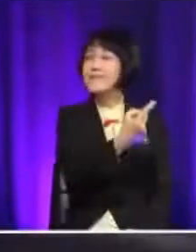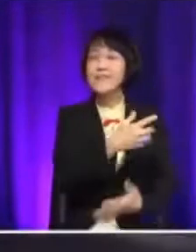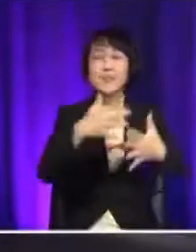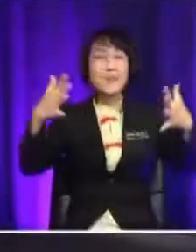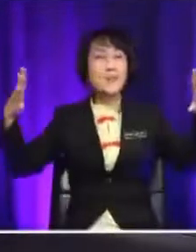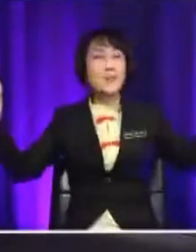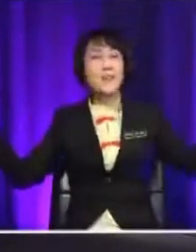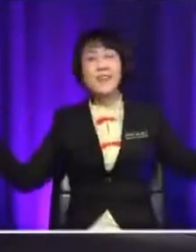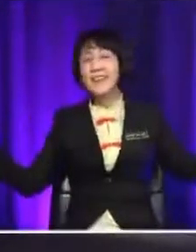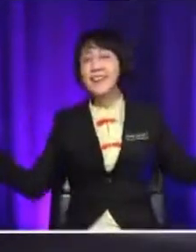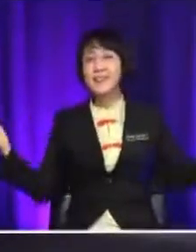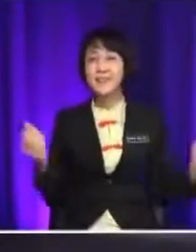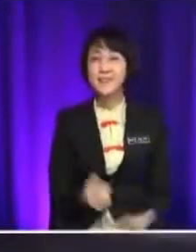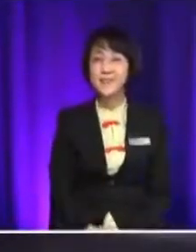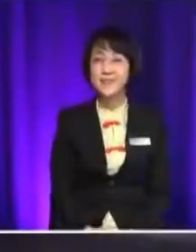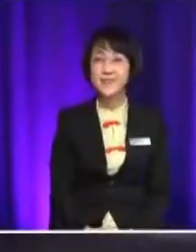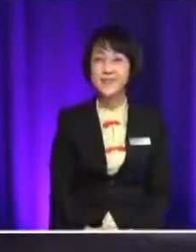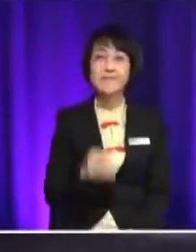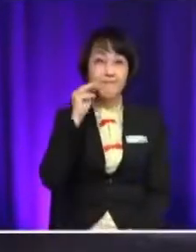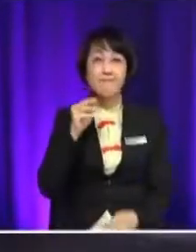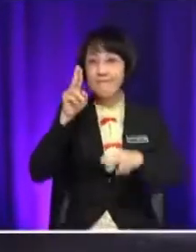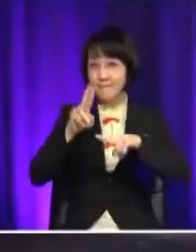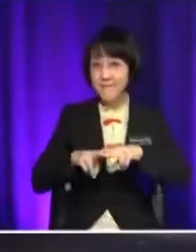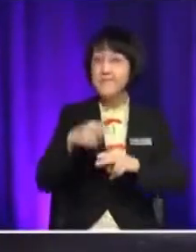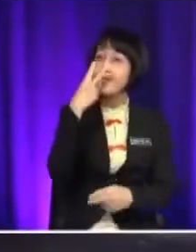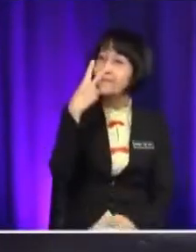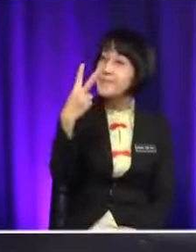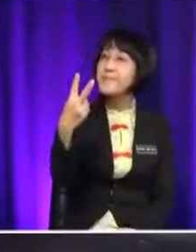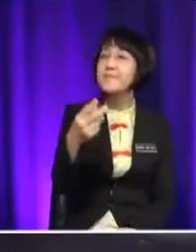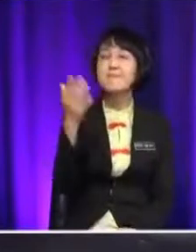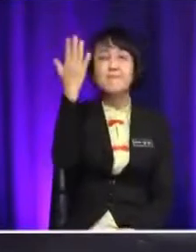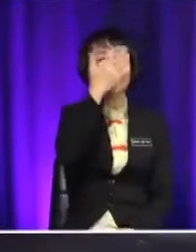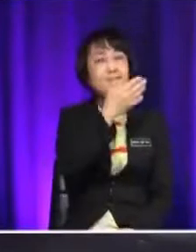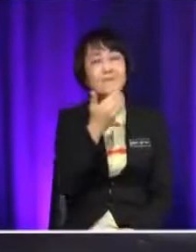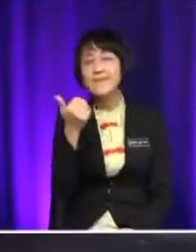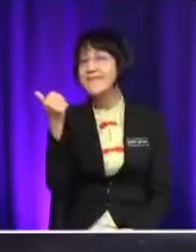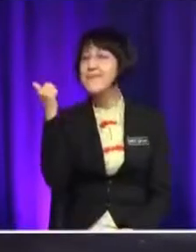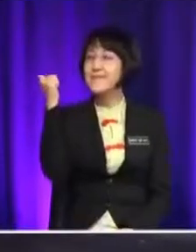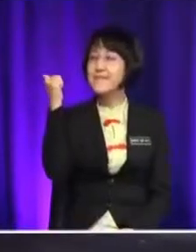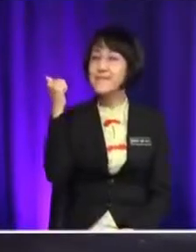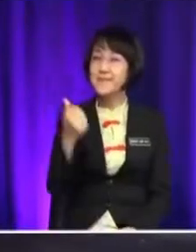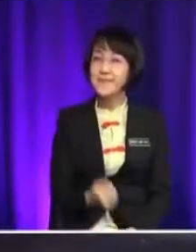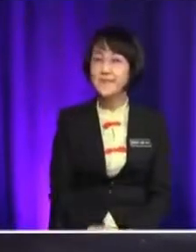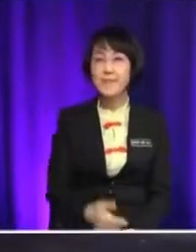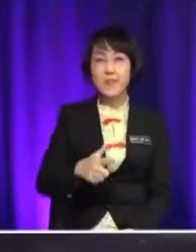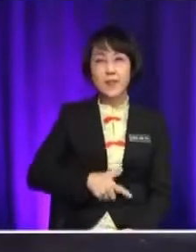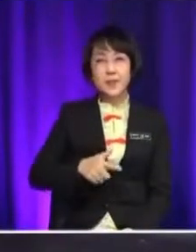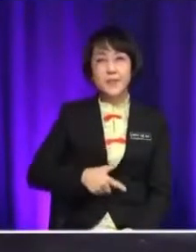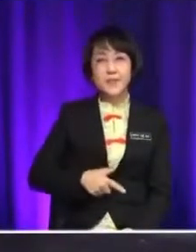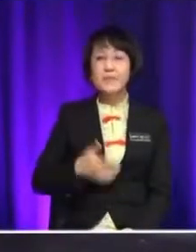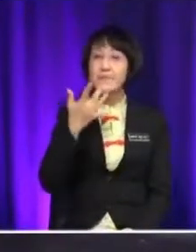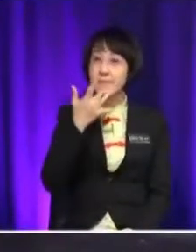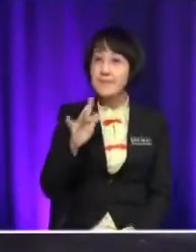luasnya. Seluas mata memandang. Orang duduk sini lah tengok pemandangan. Wah, cantiknya. Apalah pula.